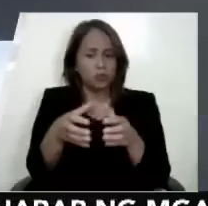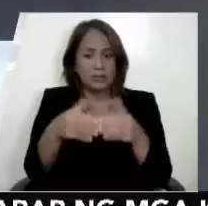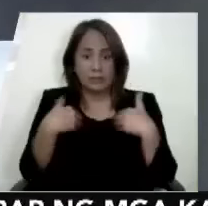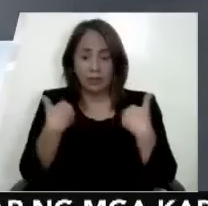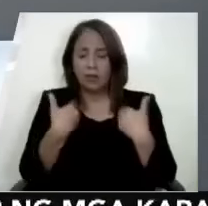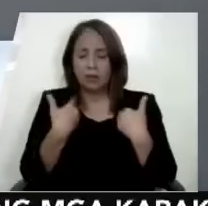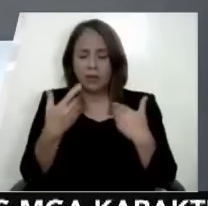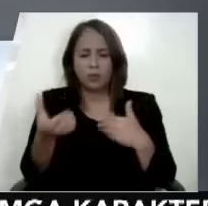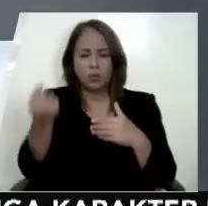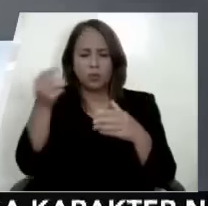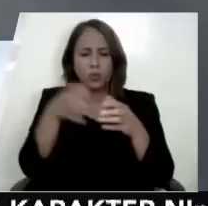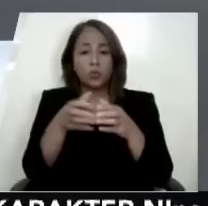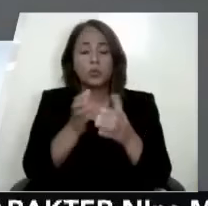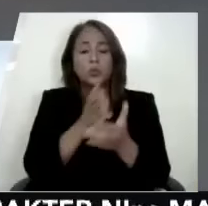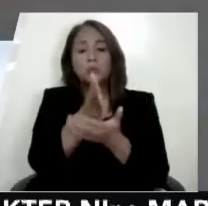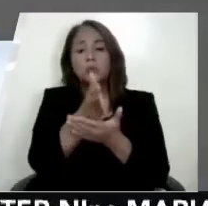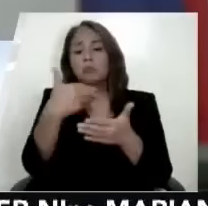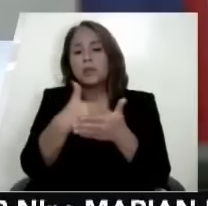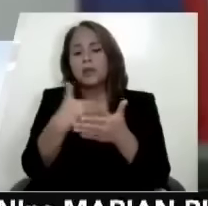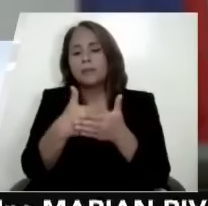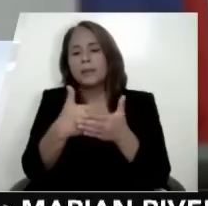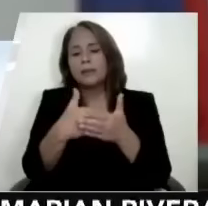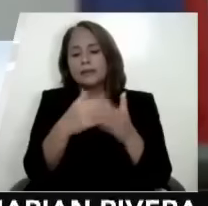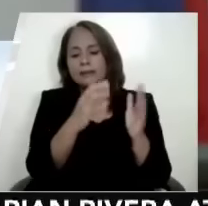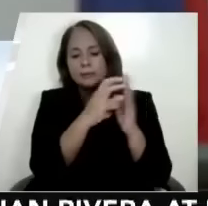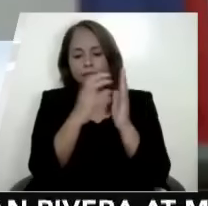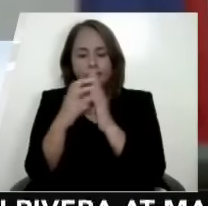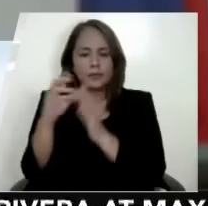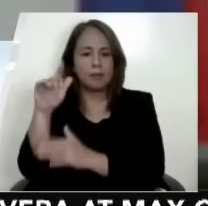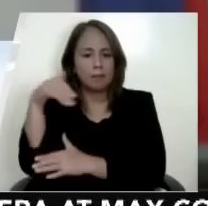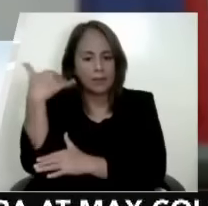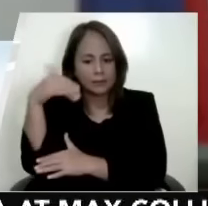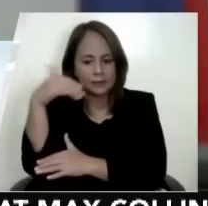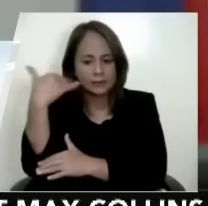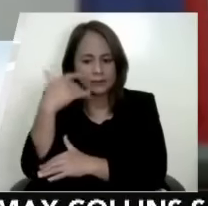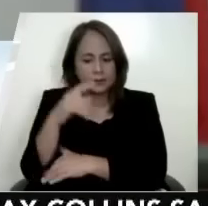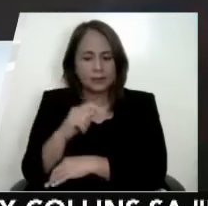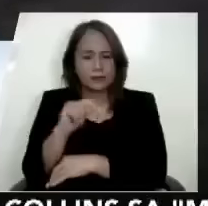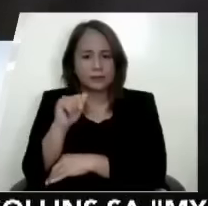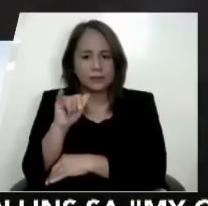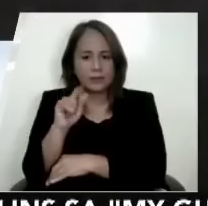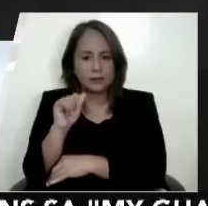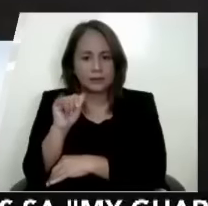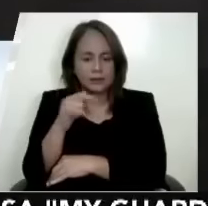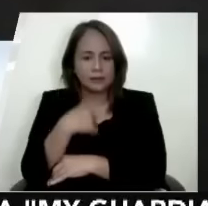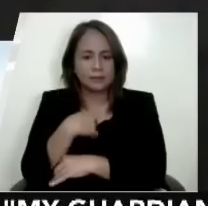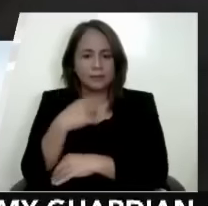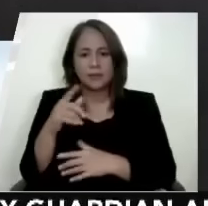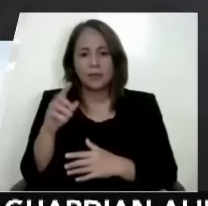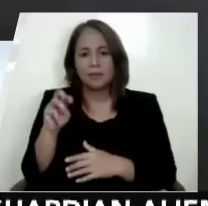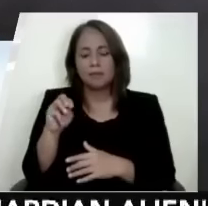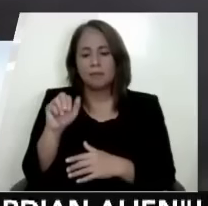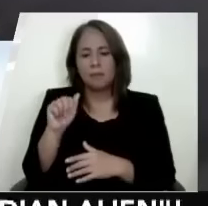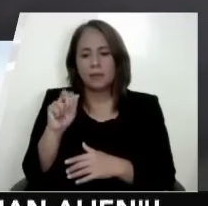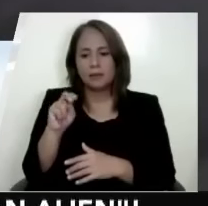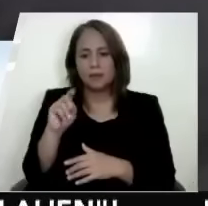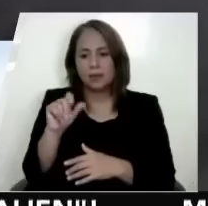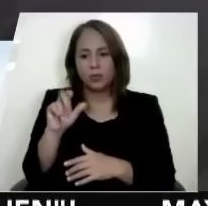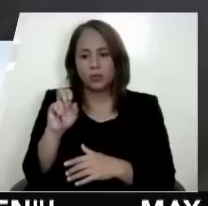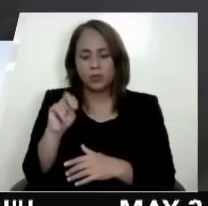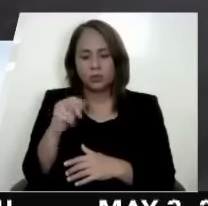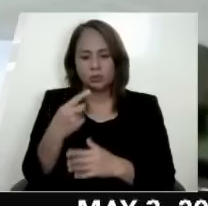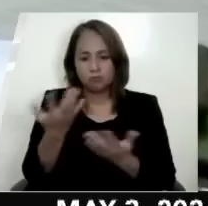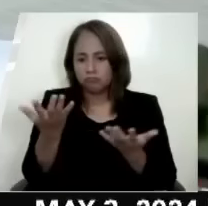sa kalapit na siyudad ng Pasig kagaya ng Taytay kainta at Mandaluyong ipinaliwanag ng pulisya ang kahalagahan ng